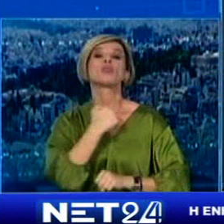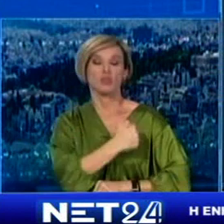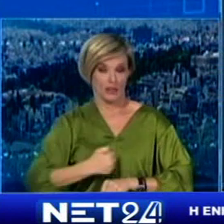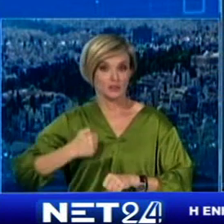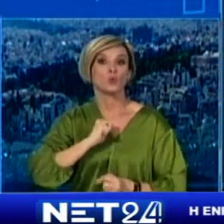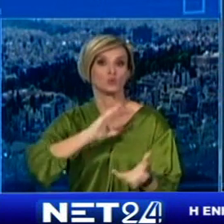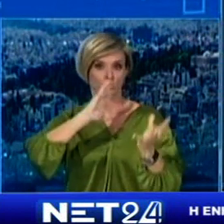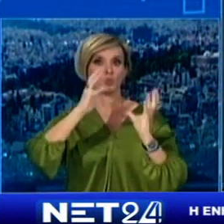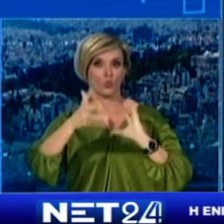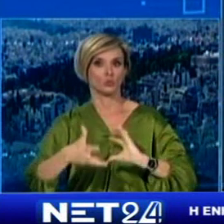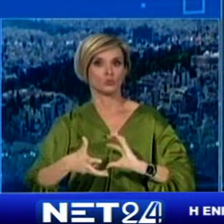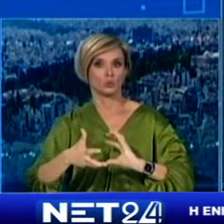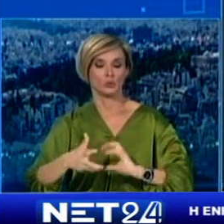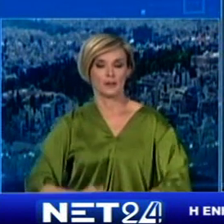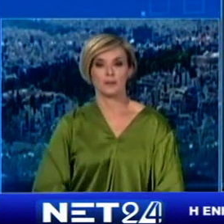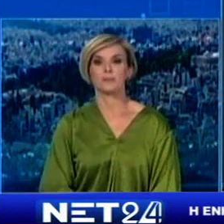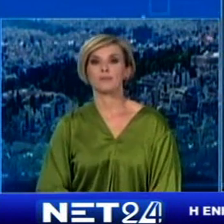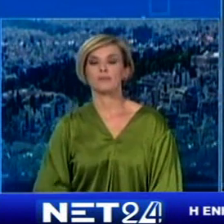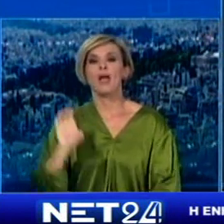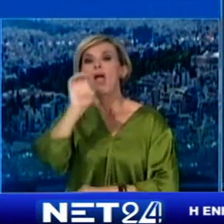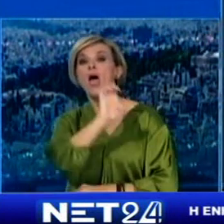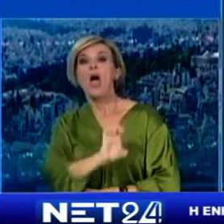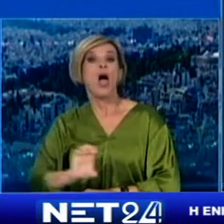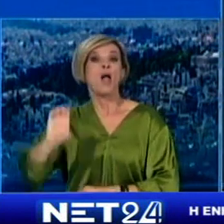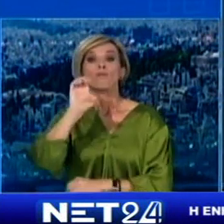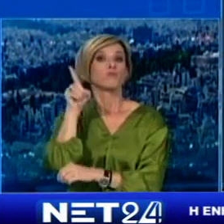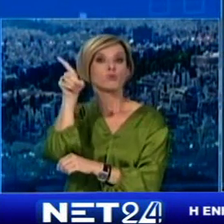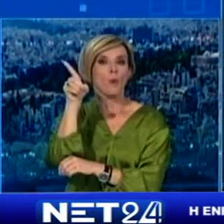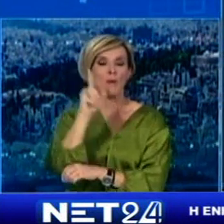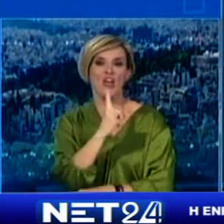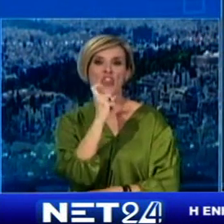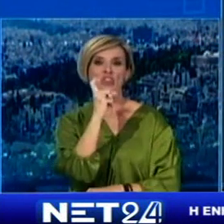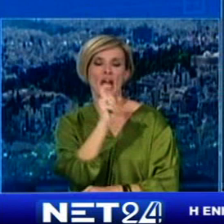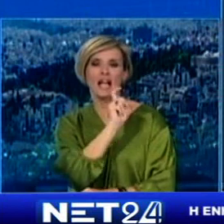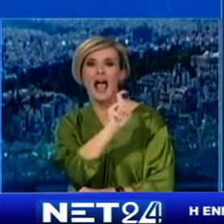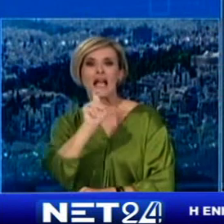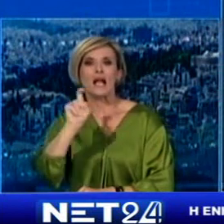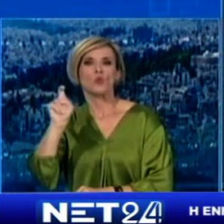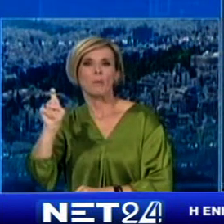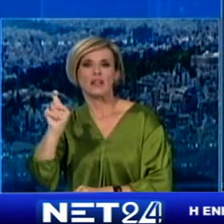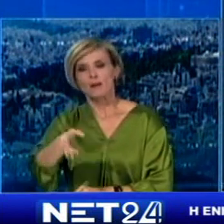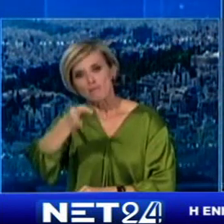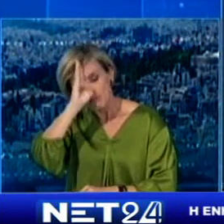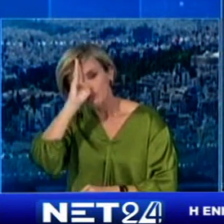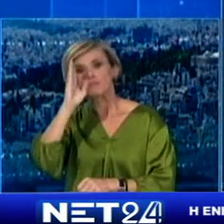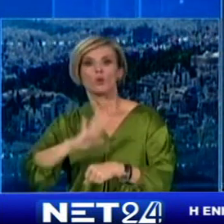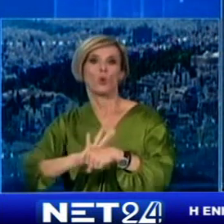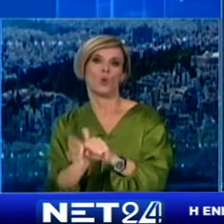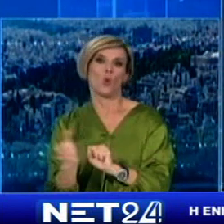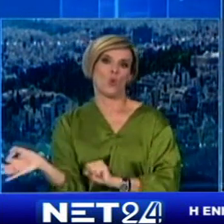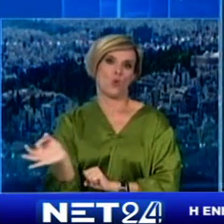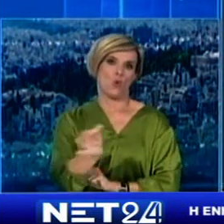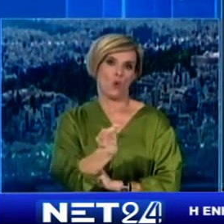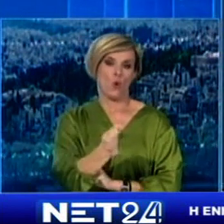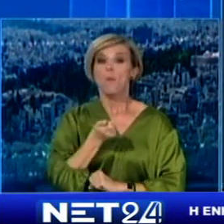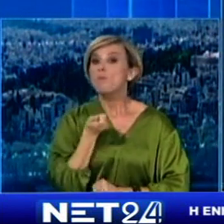πρώτου κύματος. Στην Ευρώπη, η επιδημία έχει ξεπεράσει τις 10 εκατομμύρια διαγνώσεις από την αρχή της πανδημίας, ενώ ο αριθμός